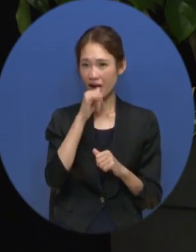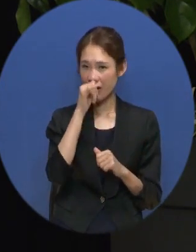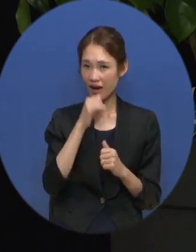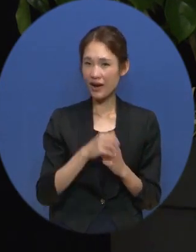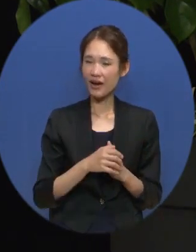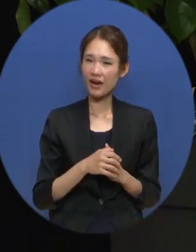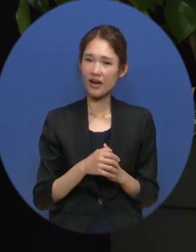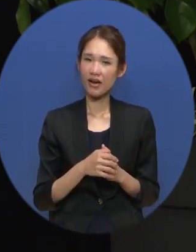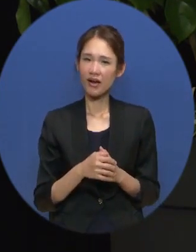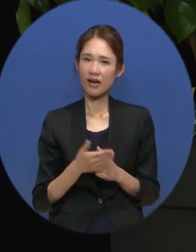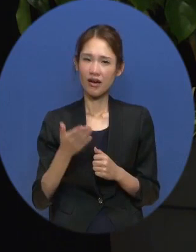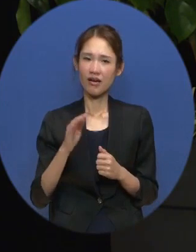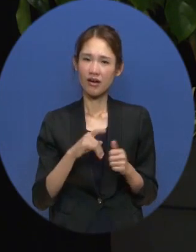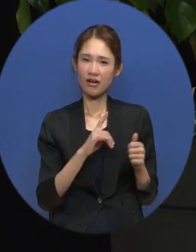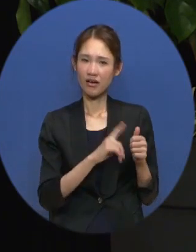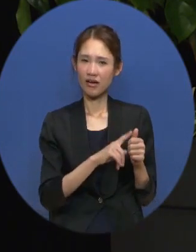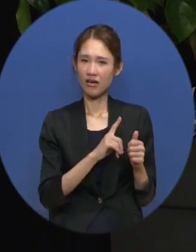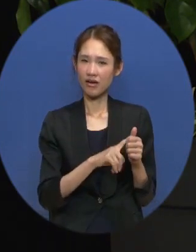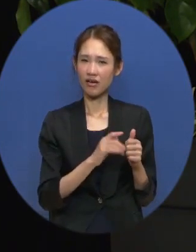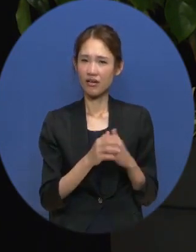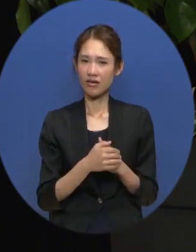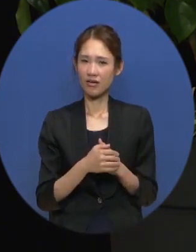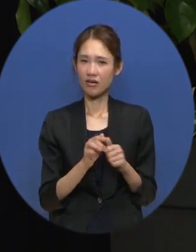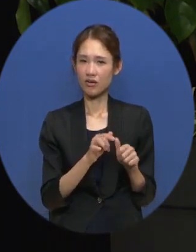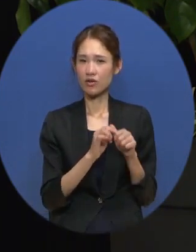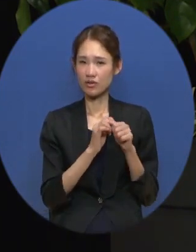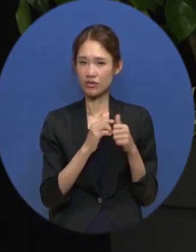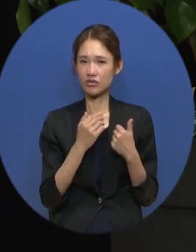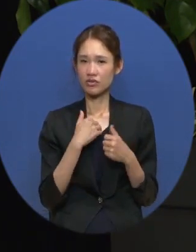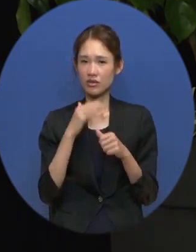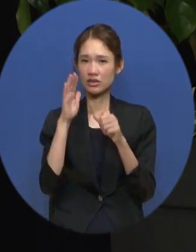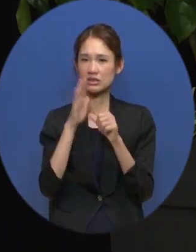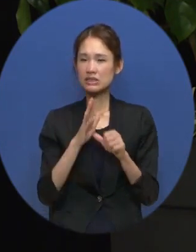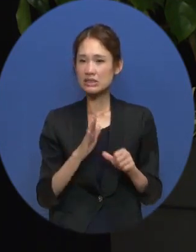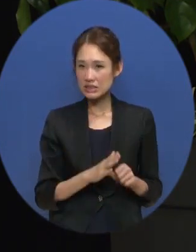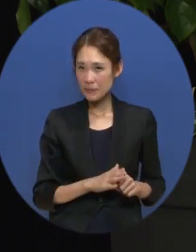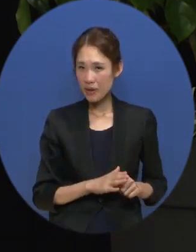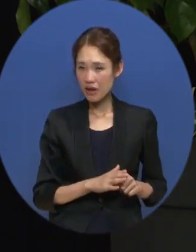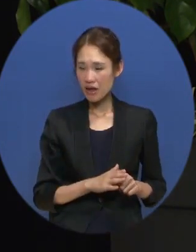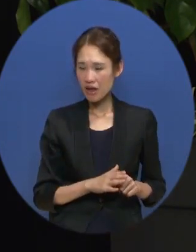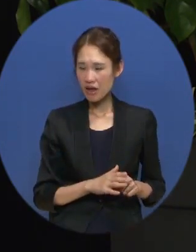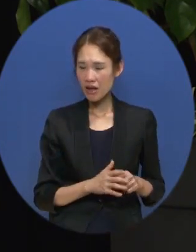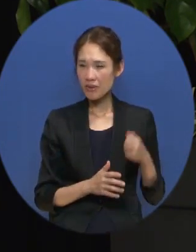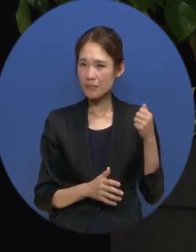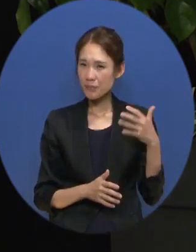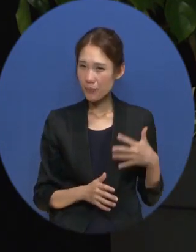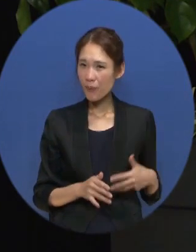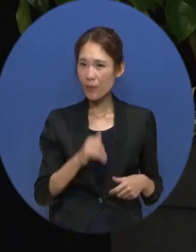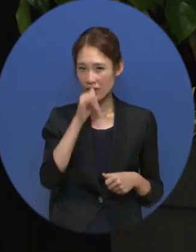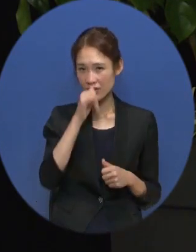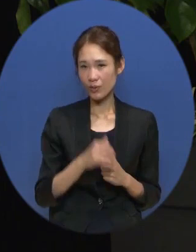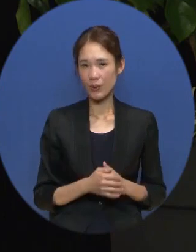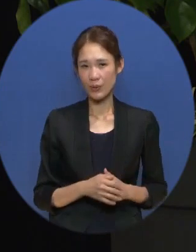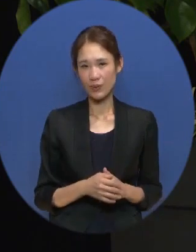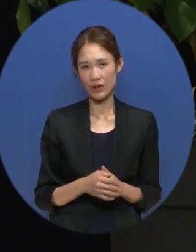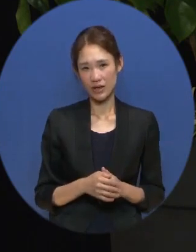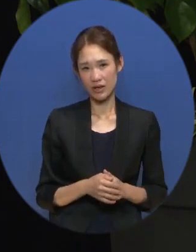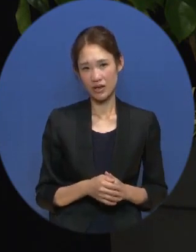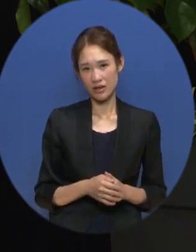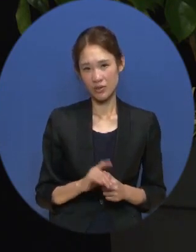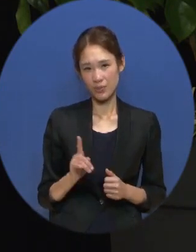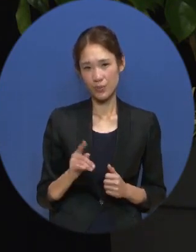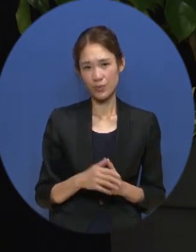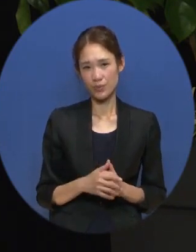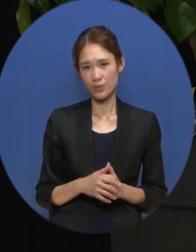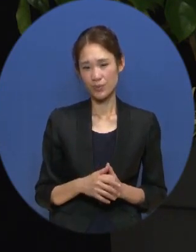있었어요. 근데 그분들을 고용을 해서 저희가 실패를 몇 번을 경험을 했어요.